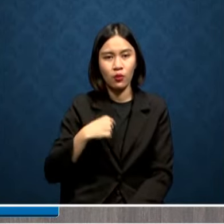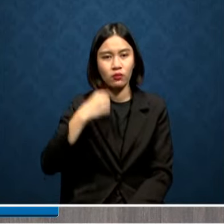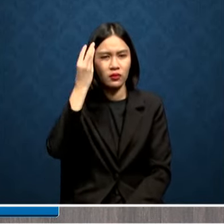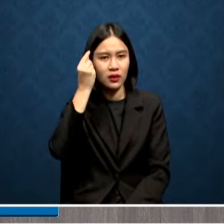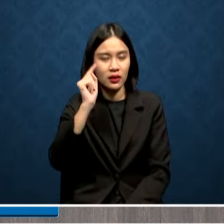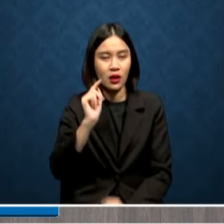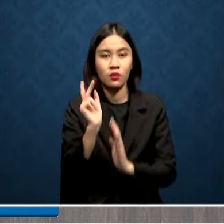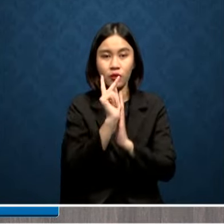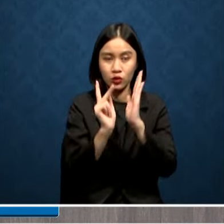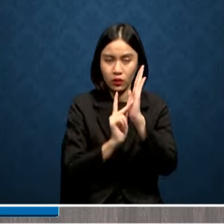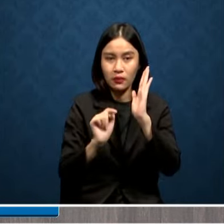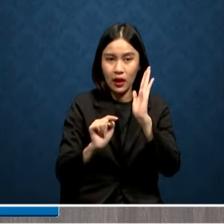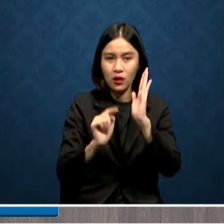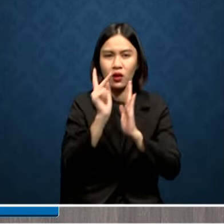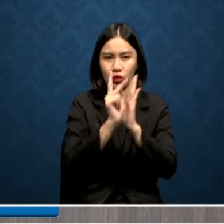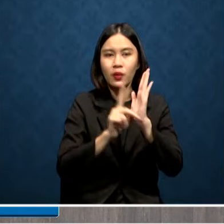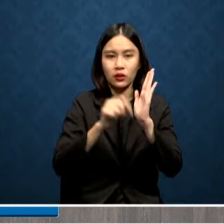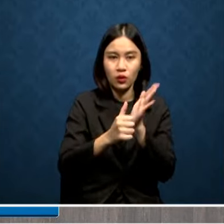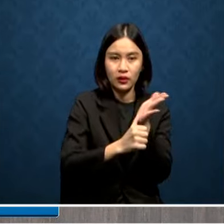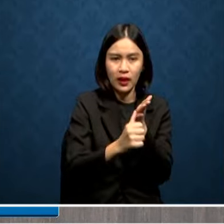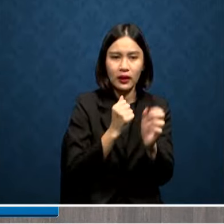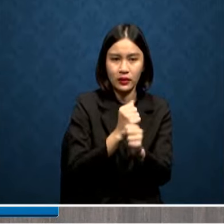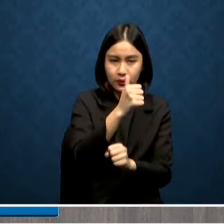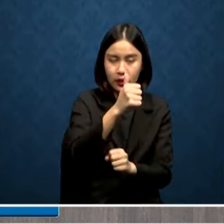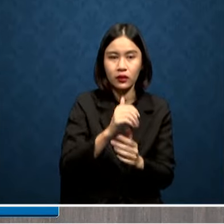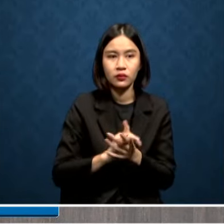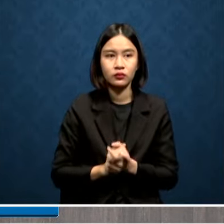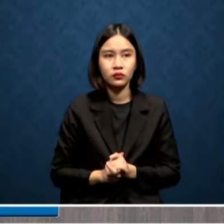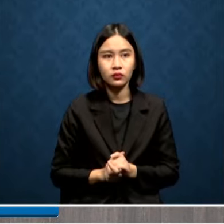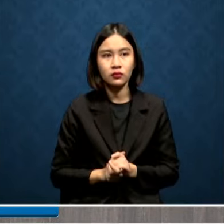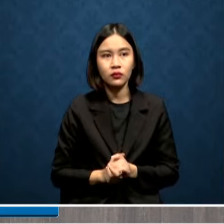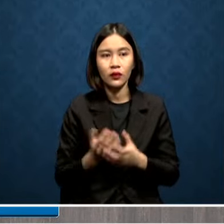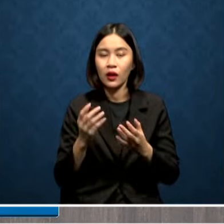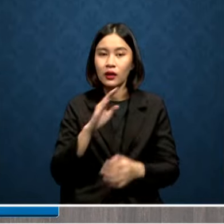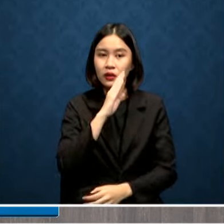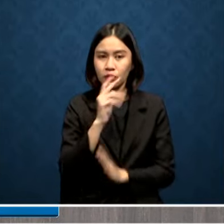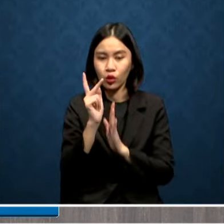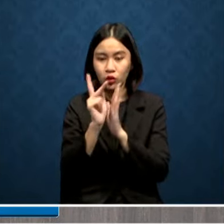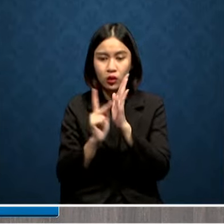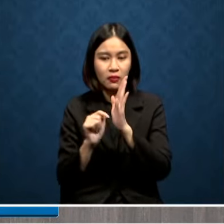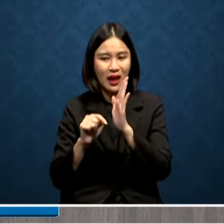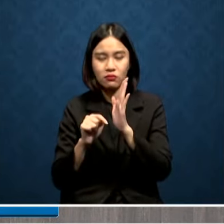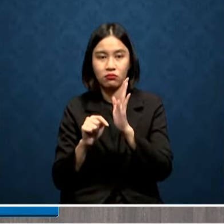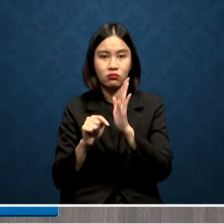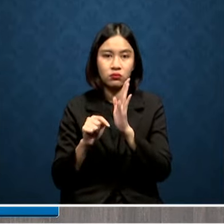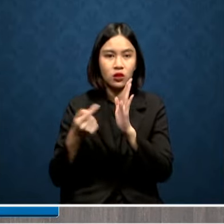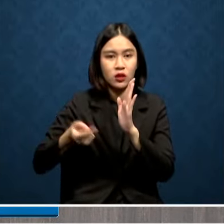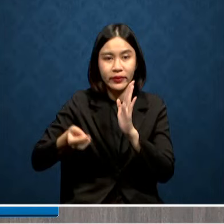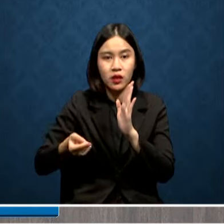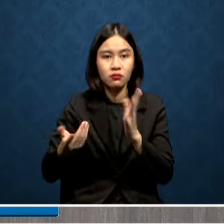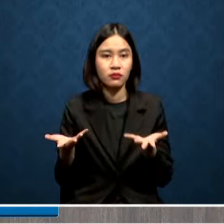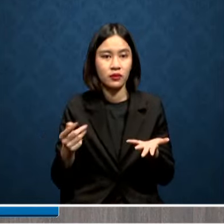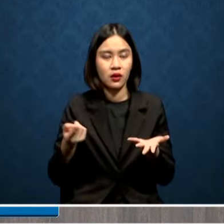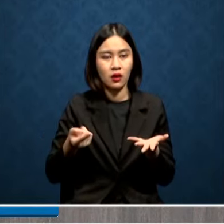ว่าในเมื่อเป็นกฎหมายกฎหมายต้องแก้ได้ครับท่านประธานครับเมื่อไหร่ที่กฎหมายใดเกิดความตายตัวนะครับท่านประธาน